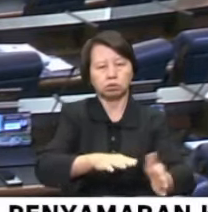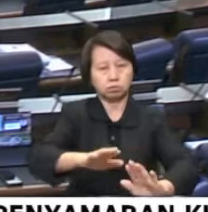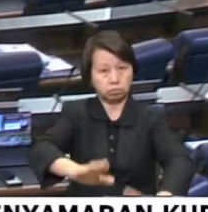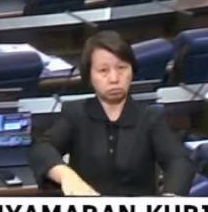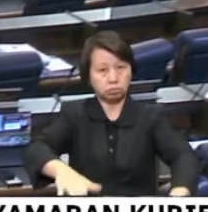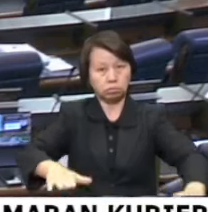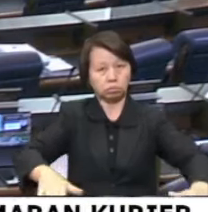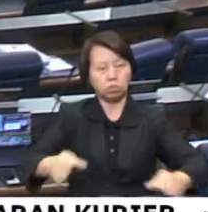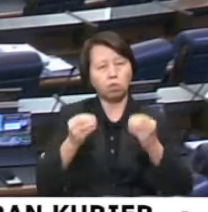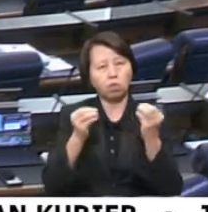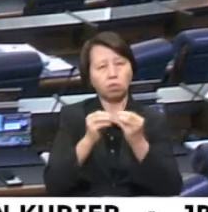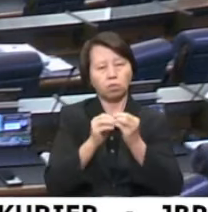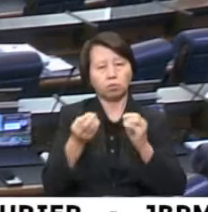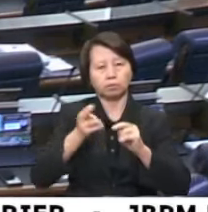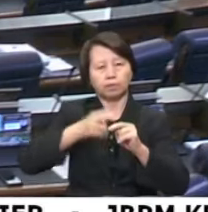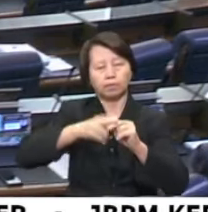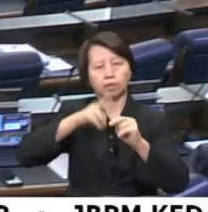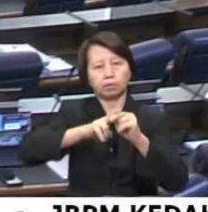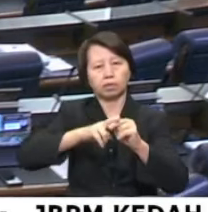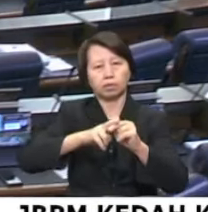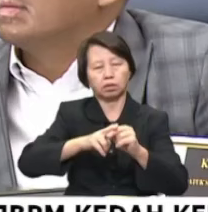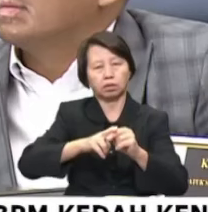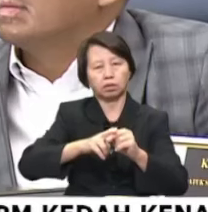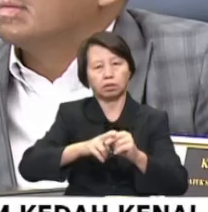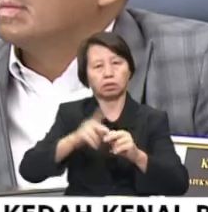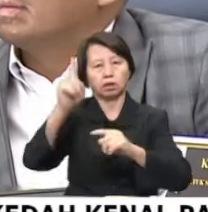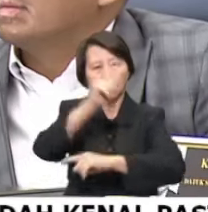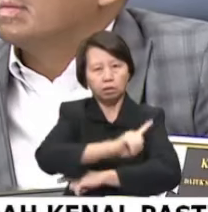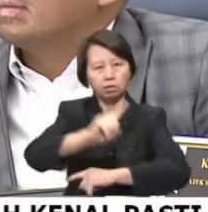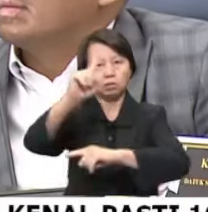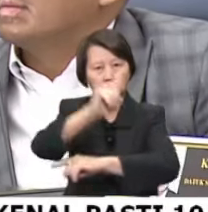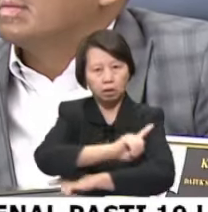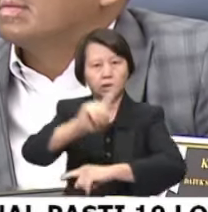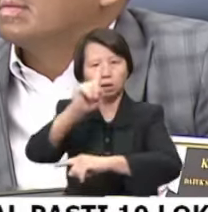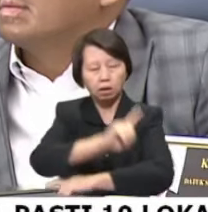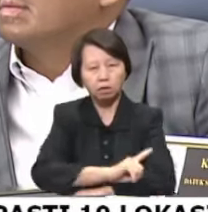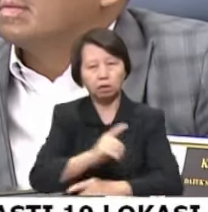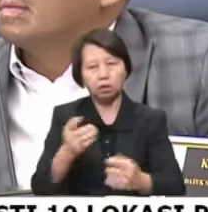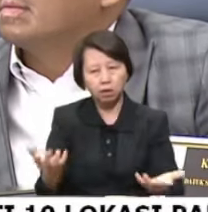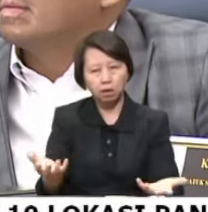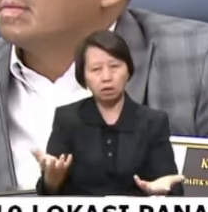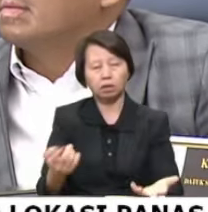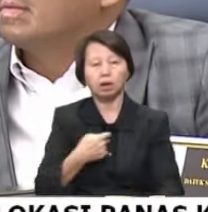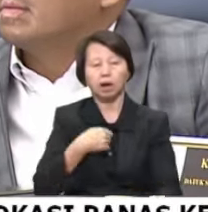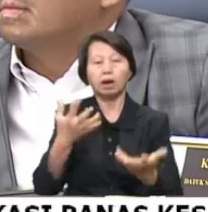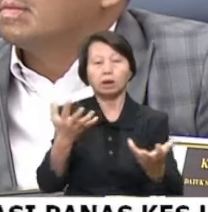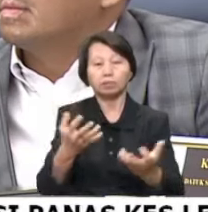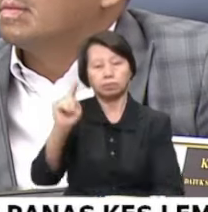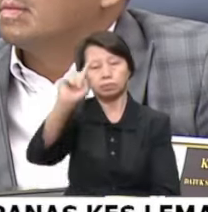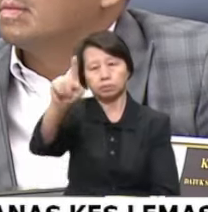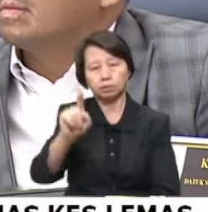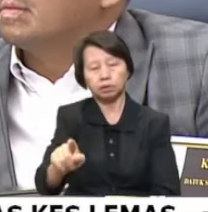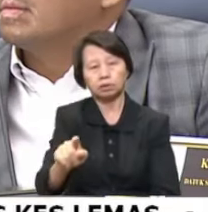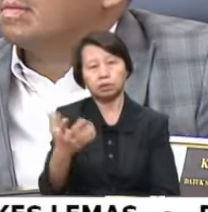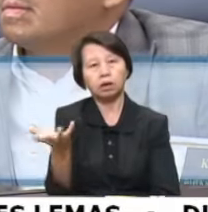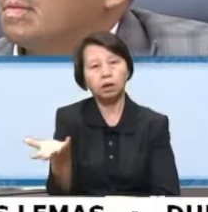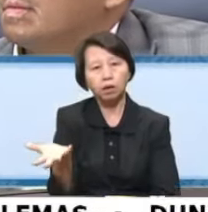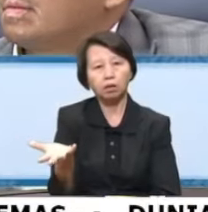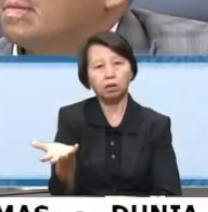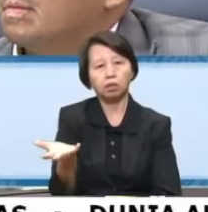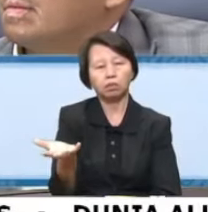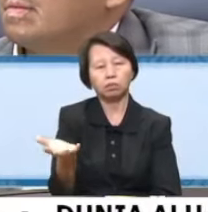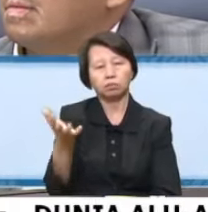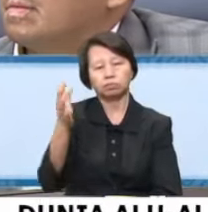kanak-kanak semakin bertambah hari demi hari. Saya ingin tanya, apakah